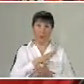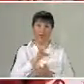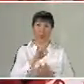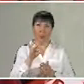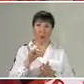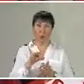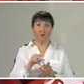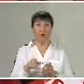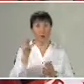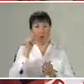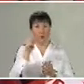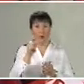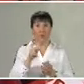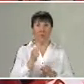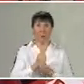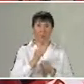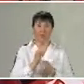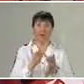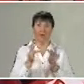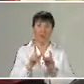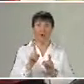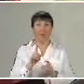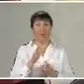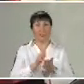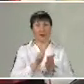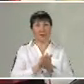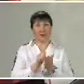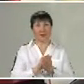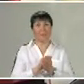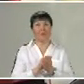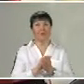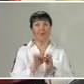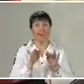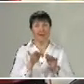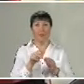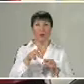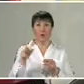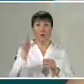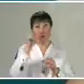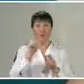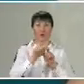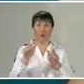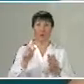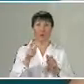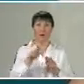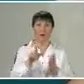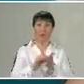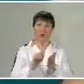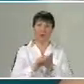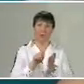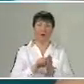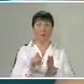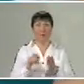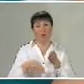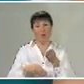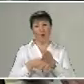интернета а чтобы еще и любимым делом заниматься иди в школу но конечно не в обычную а для пенсионеров где и страничку в инстаграм